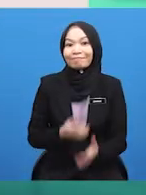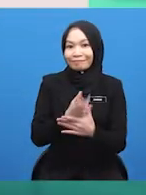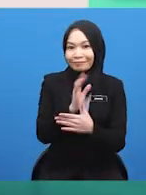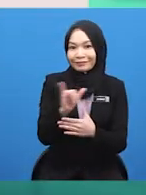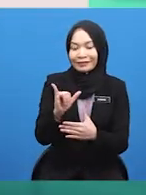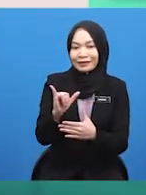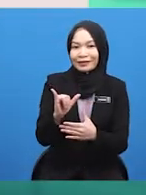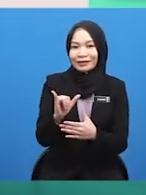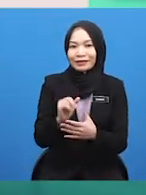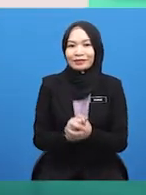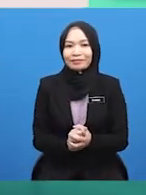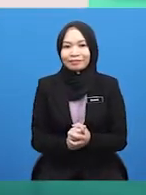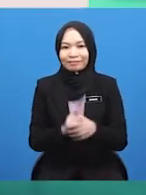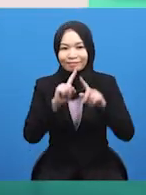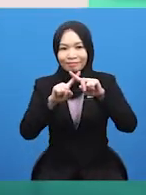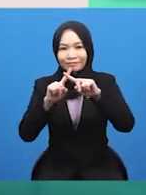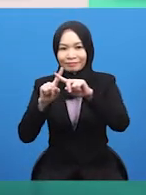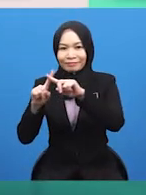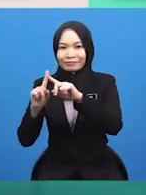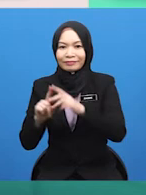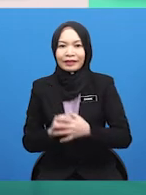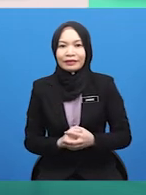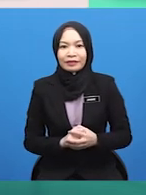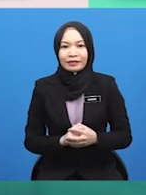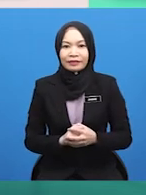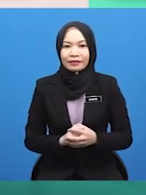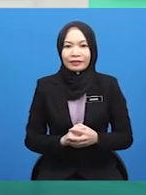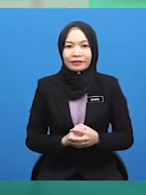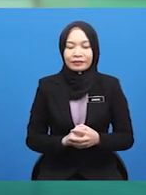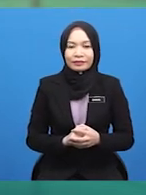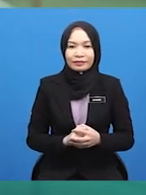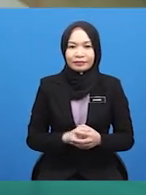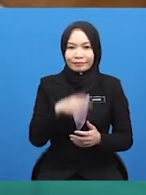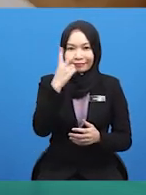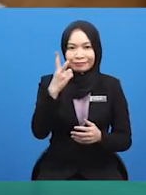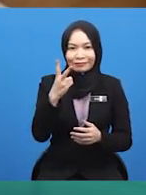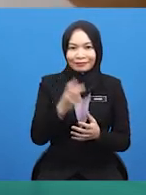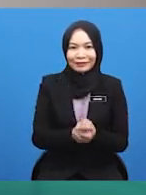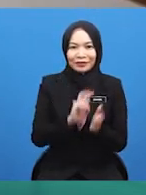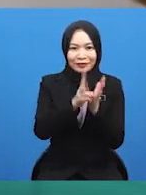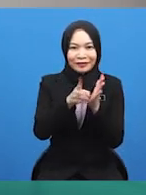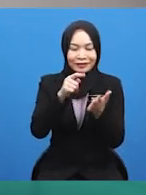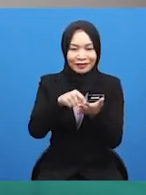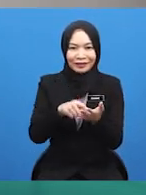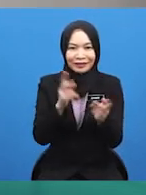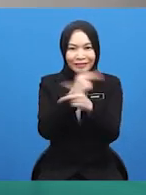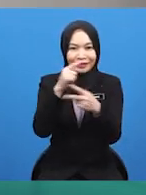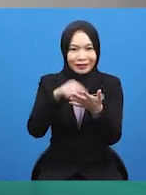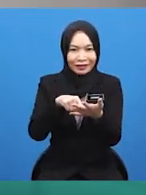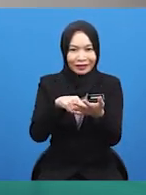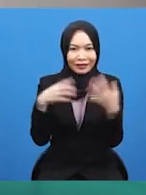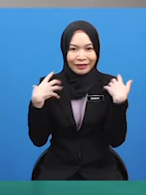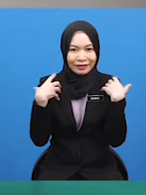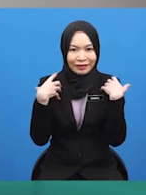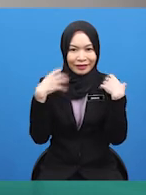Seterusnya, silang pangkah. Kita lihat pula demonstrasi yang kedua. Kali ini, kita lihat demonstrasi teknik